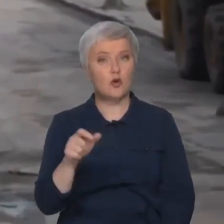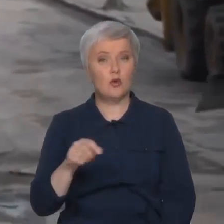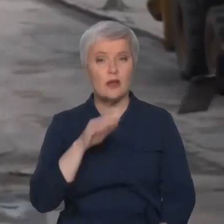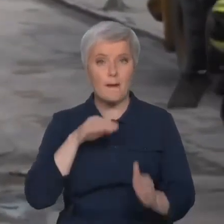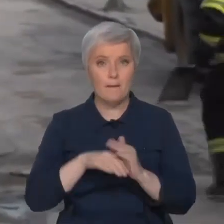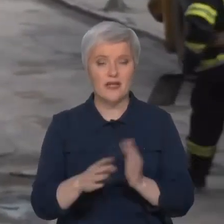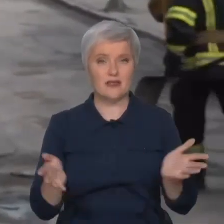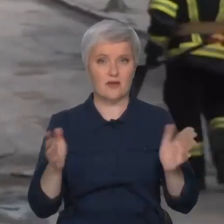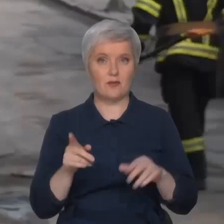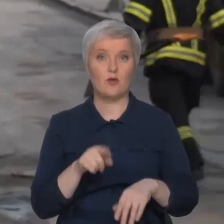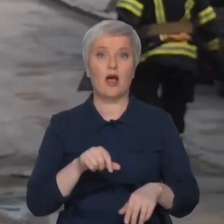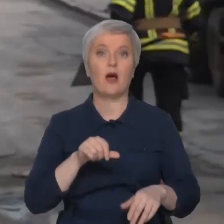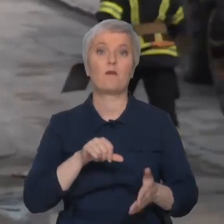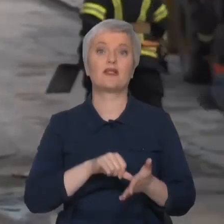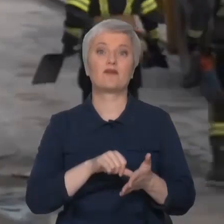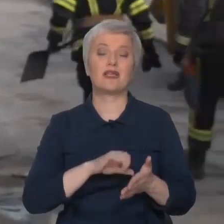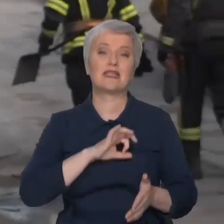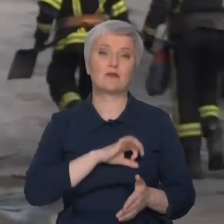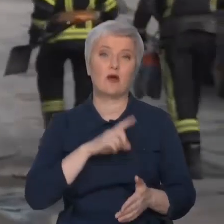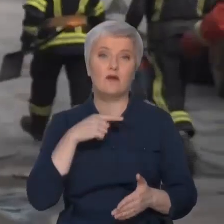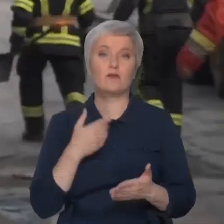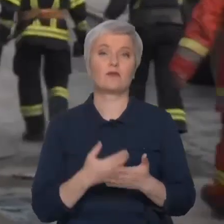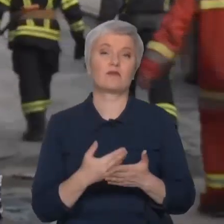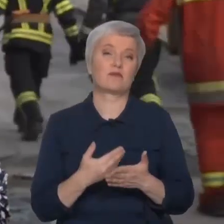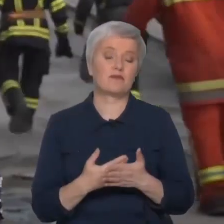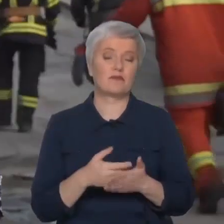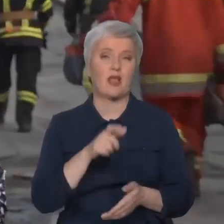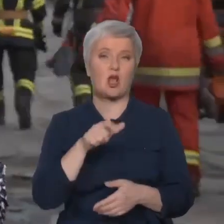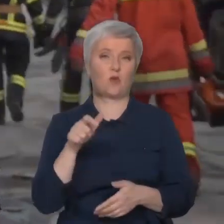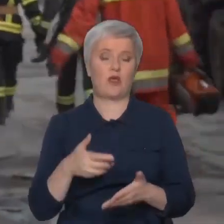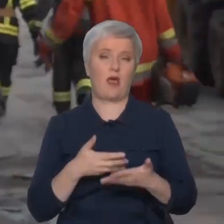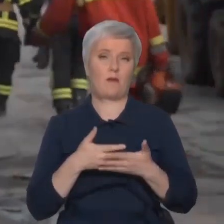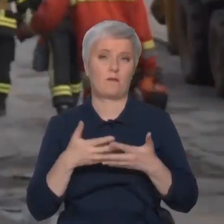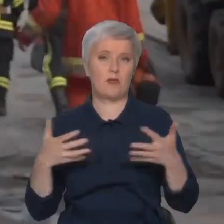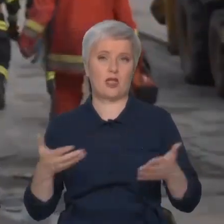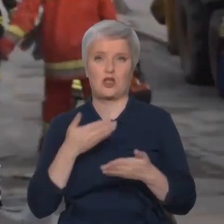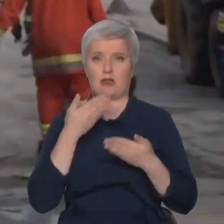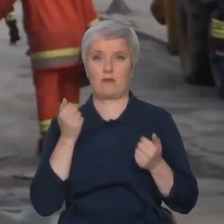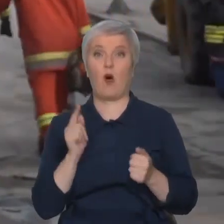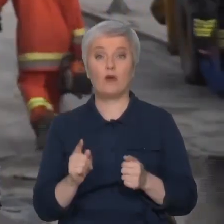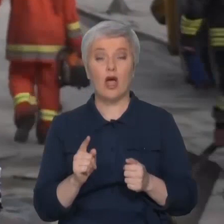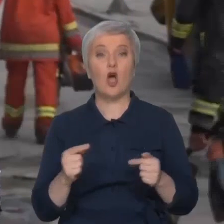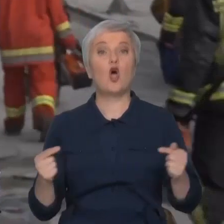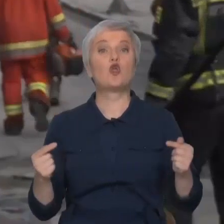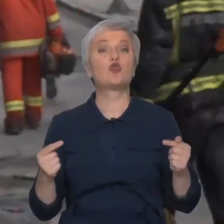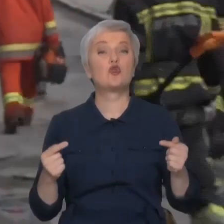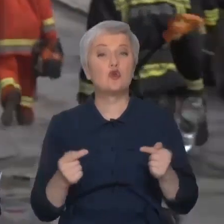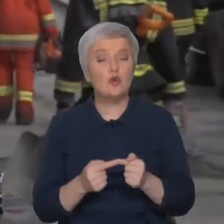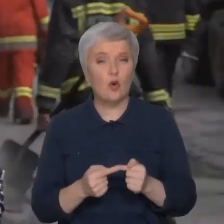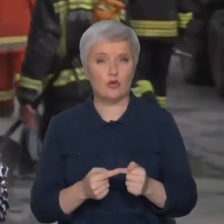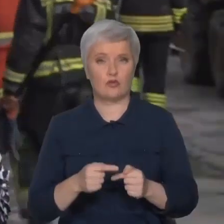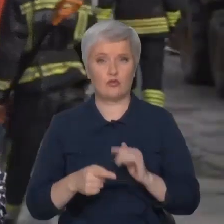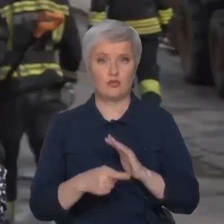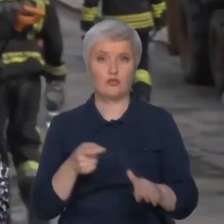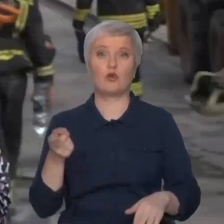представники спецслужб, які тут працюють, говорять, що, ймовірно, людей більш там немає. Однак, точна інформація буде відома вже тоді,